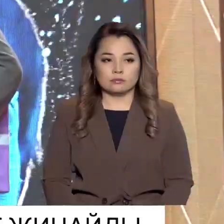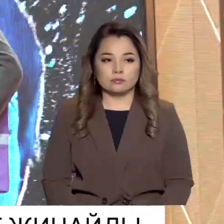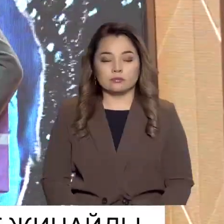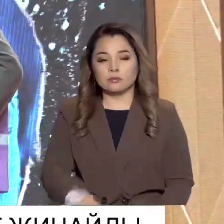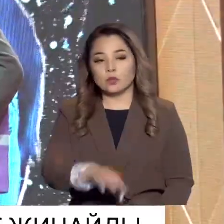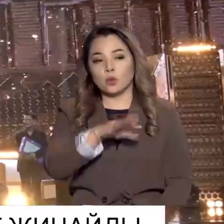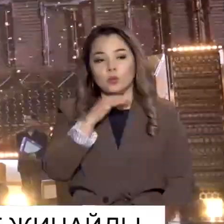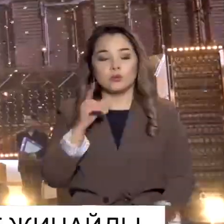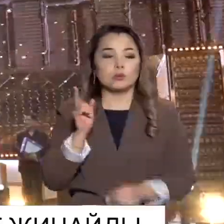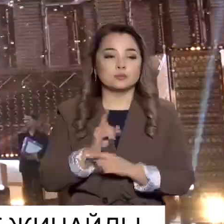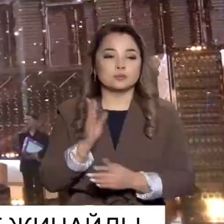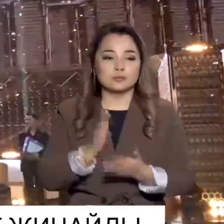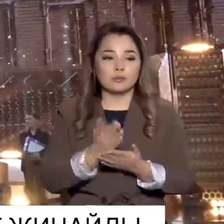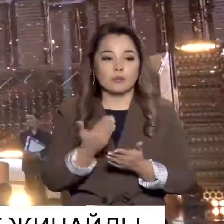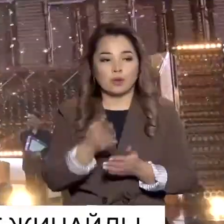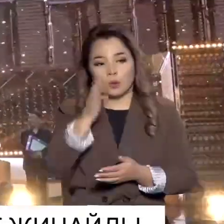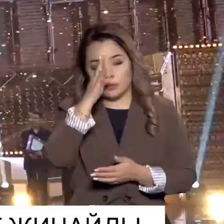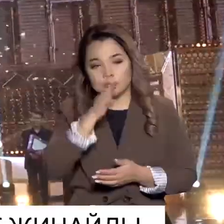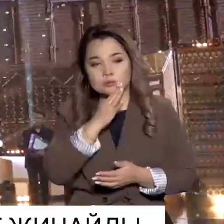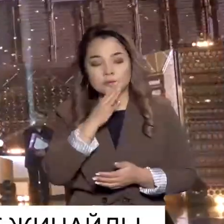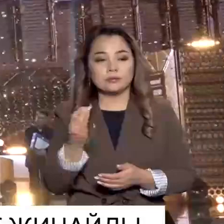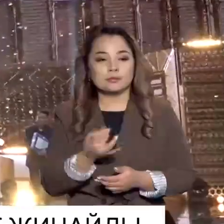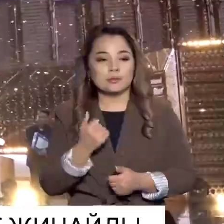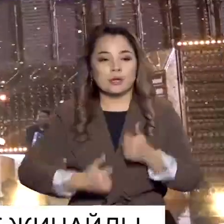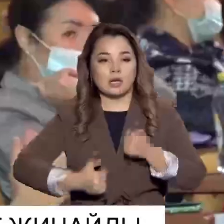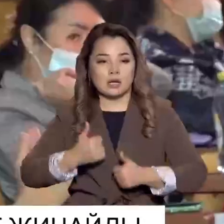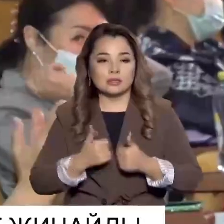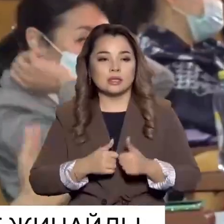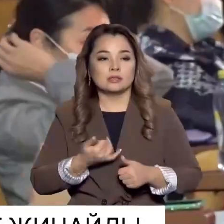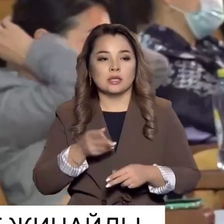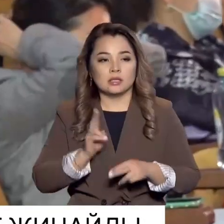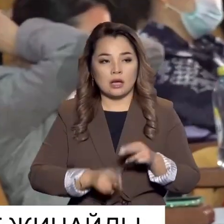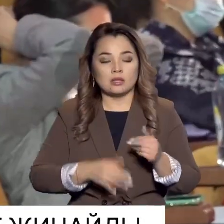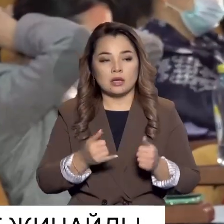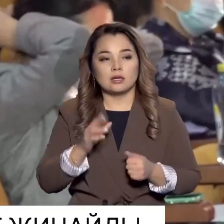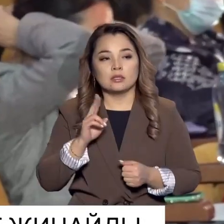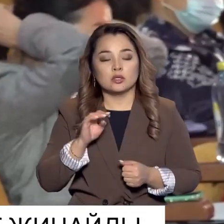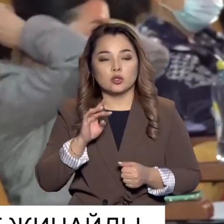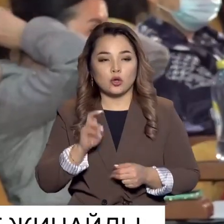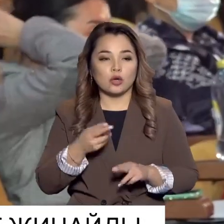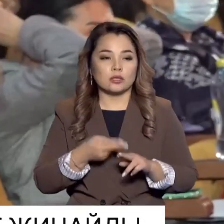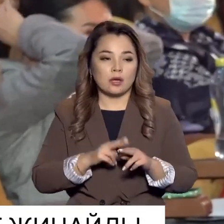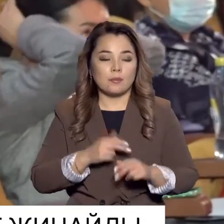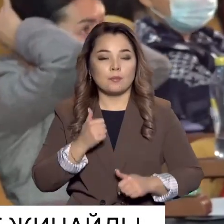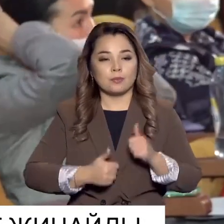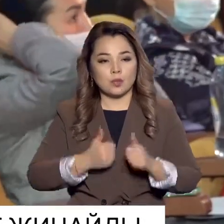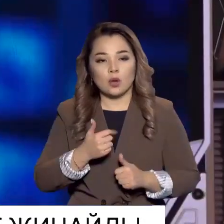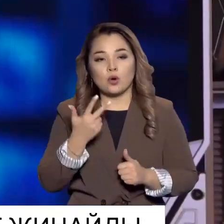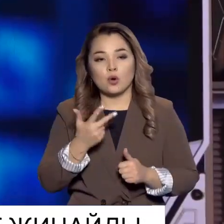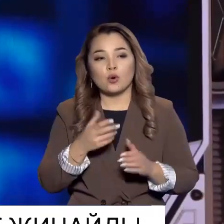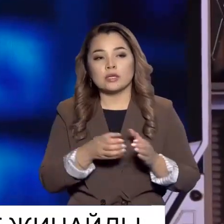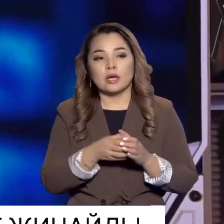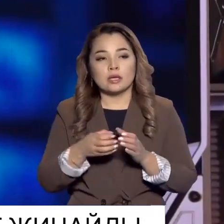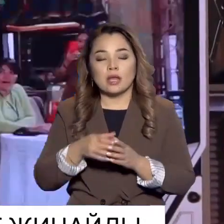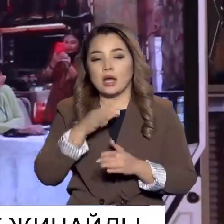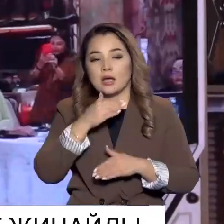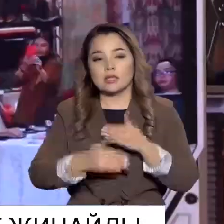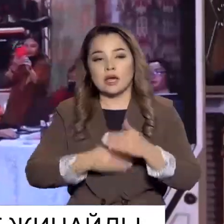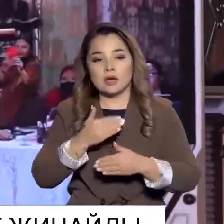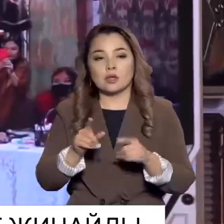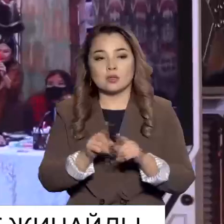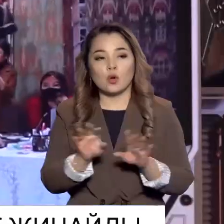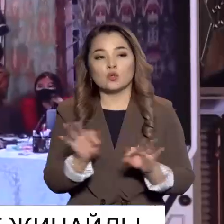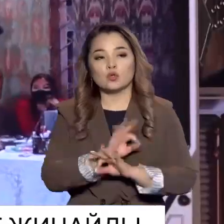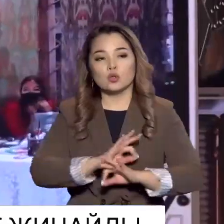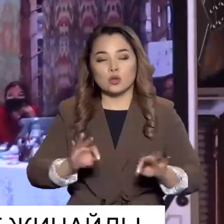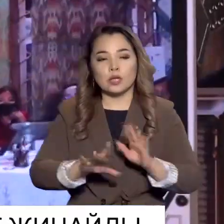Көптен күткен марапат, 4 айға созылған қызу сайыс осымен тәмәм. 42-те бастау алған байқау 3 кезеңнен тұрды. Әрқайсысында ең үздіктер